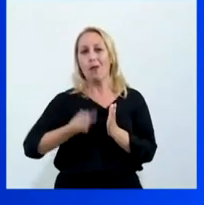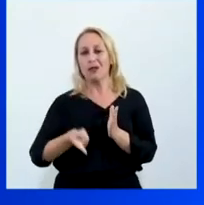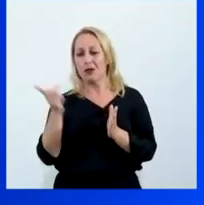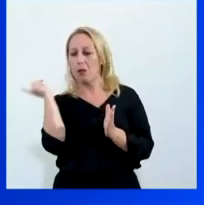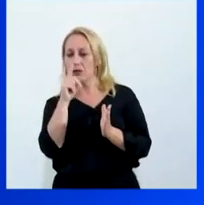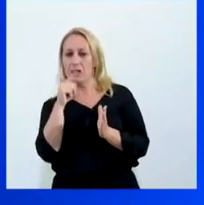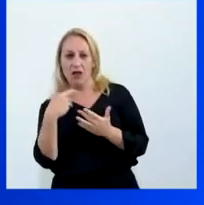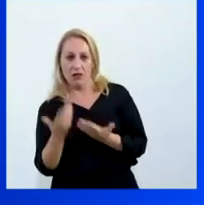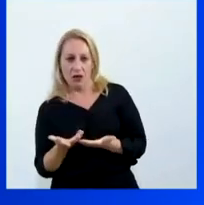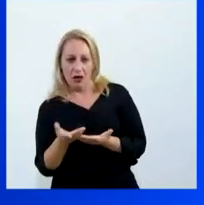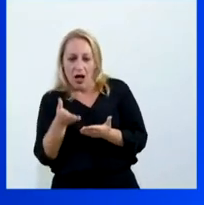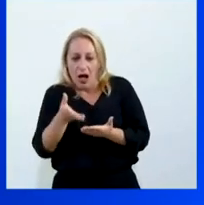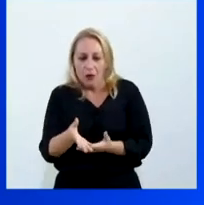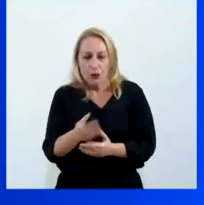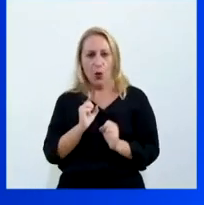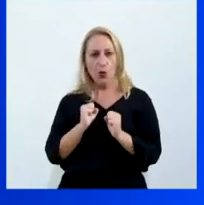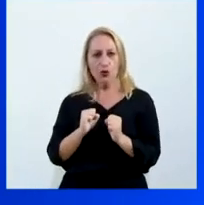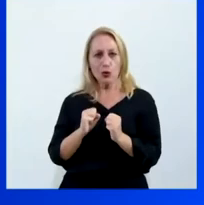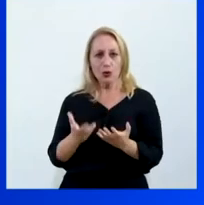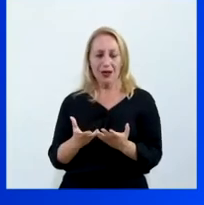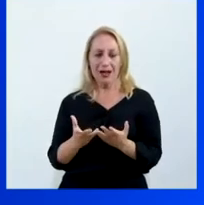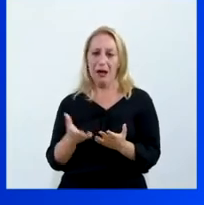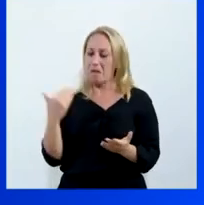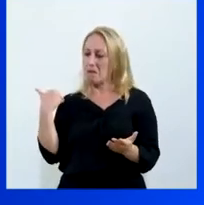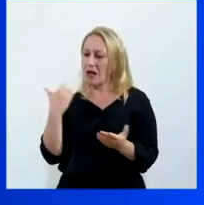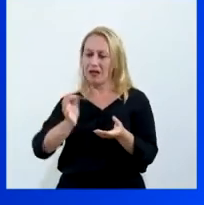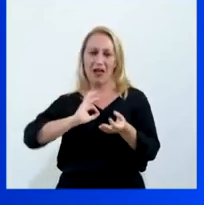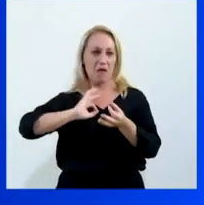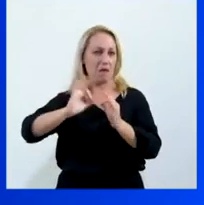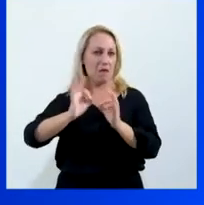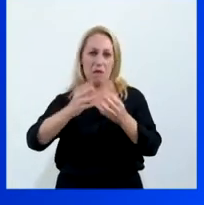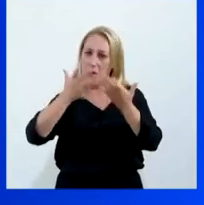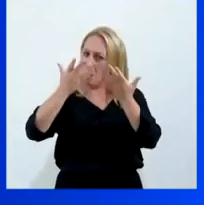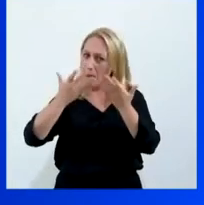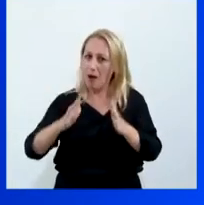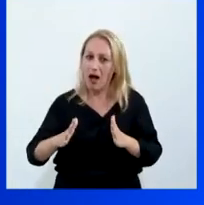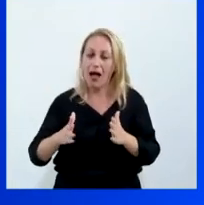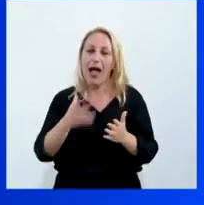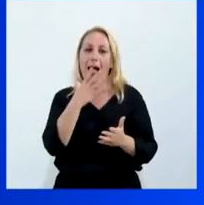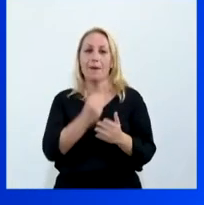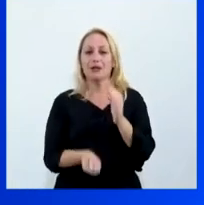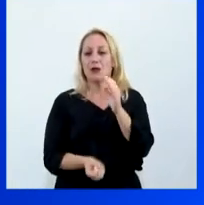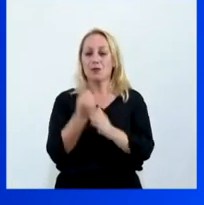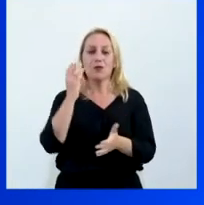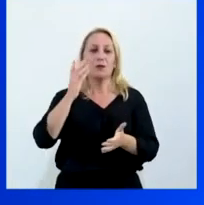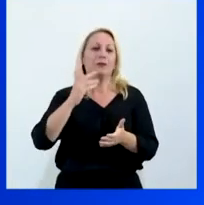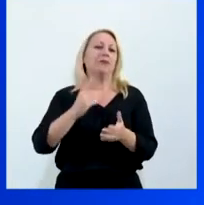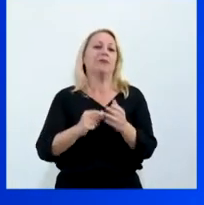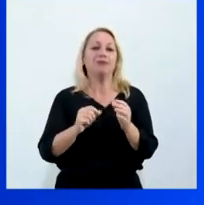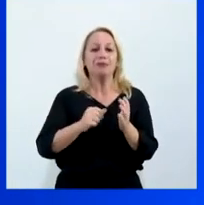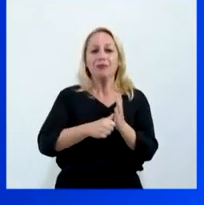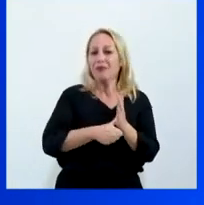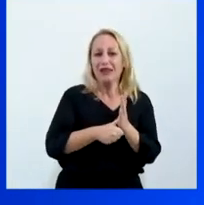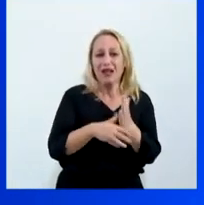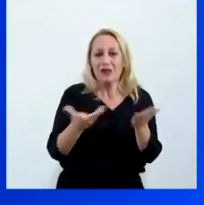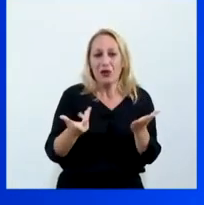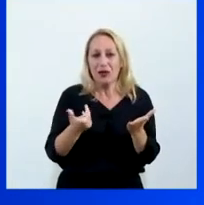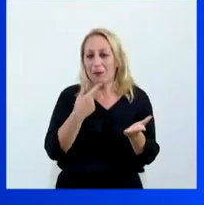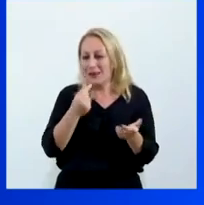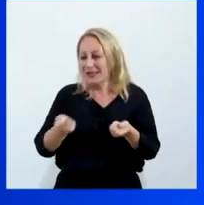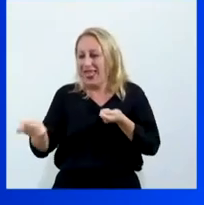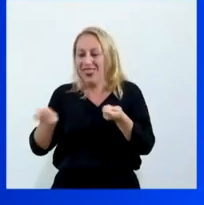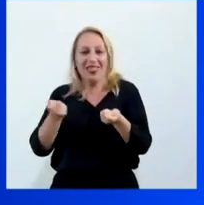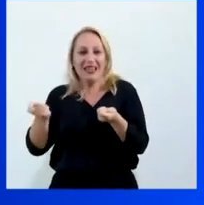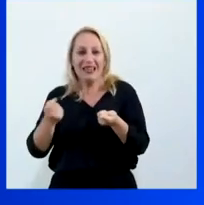πέρα νομίζω ότι έχουν δοθεί όλες οι απαραίτητες εξηγήσεις. Η έκδοση μιας ταυτότητας είναι μια διοικητική πράξη. Δεν χρειάζεται